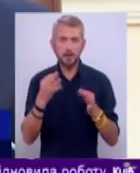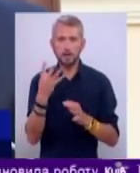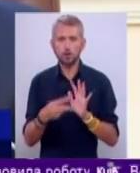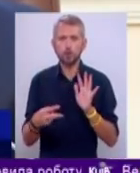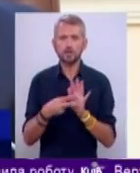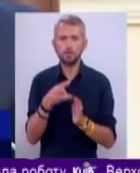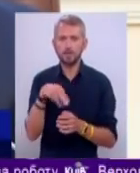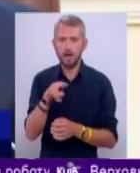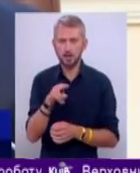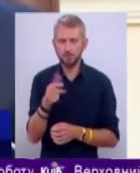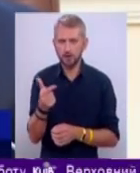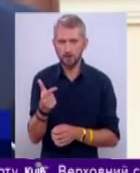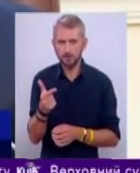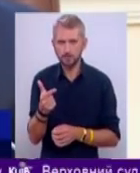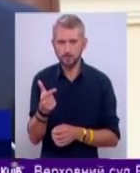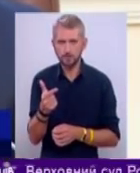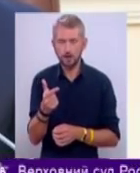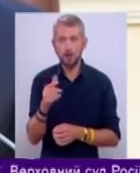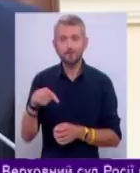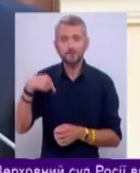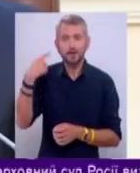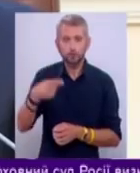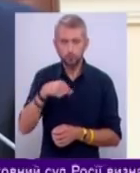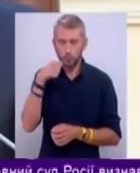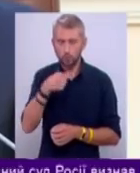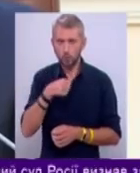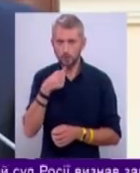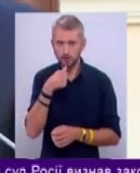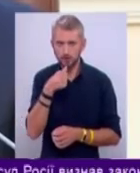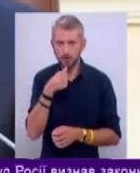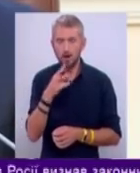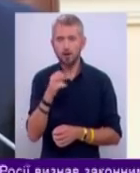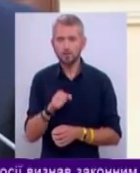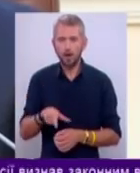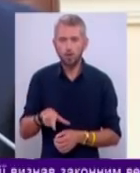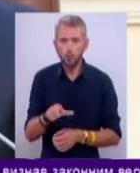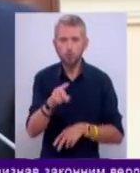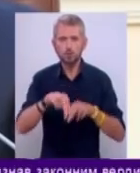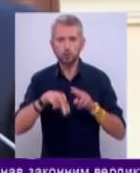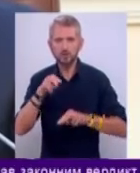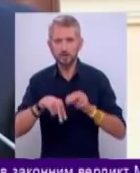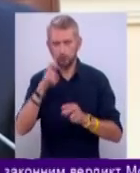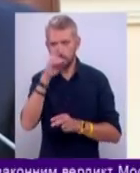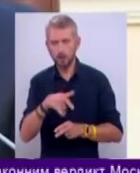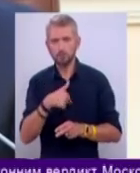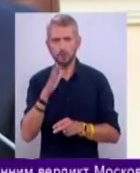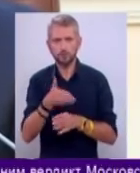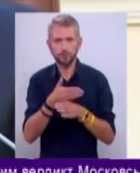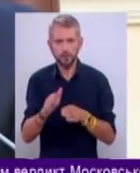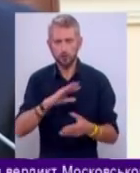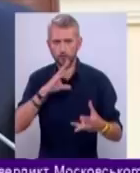мільярдів гривень. В наступному році на дорожнє будівництво в країні ми виділимо в